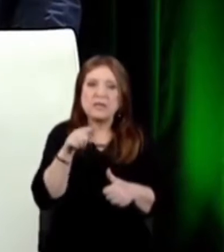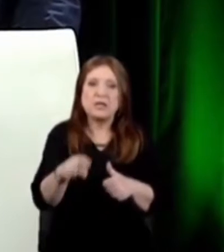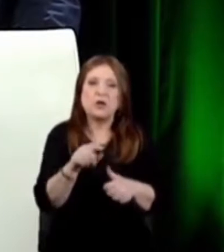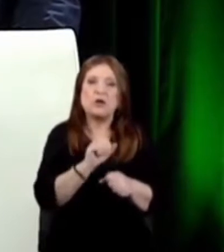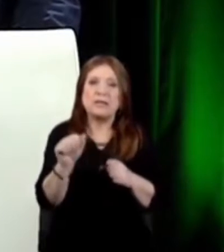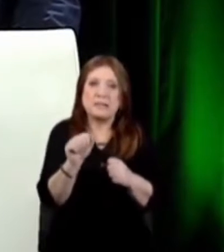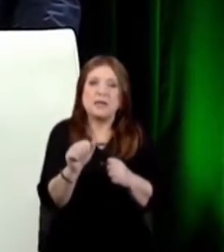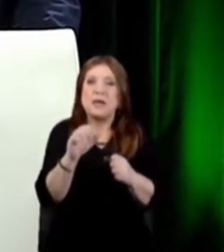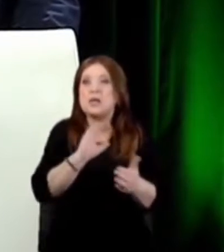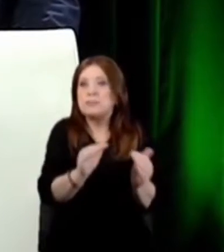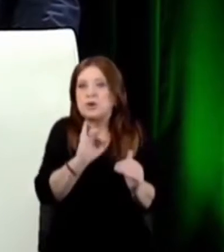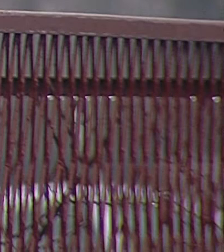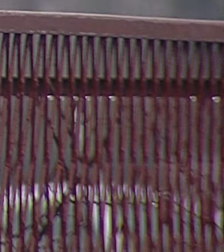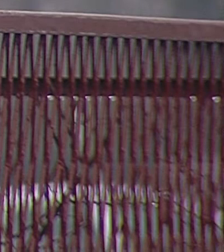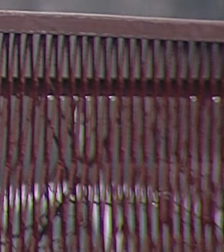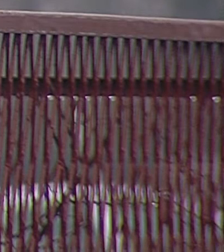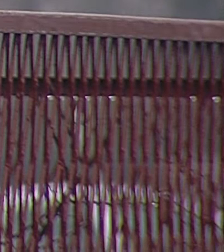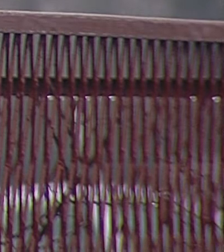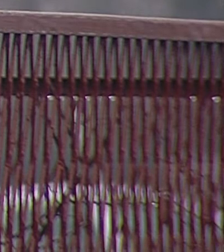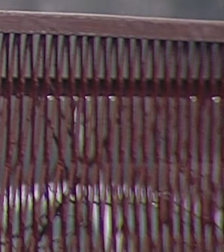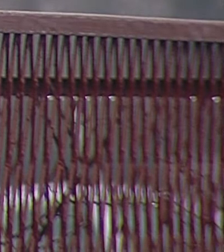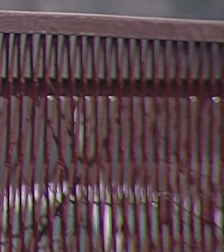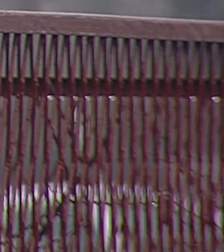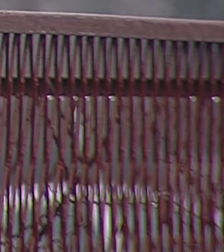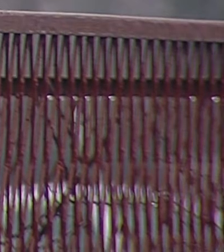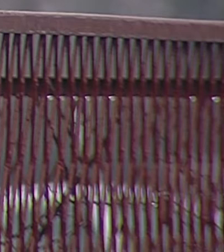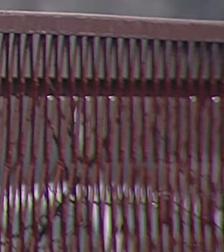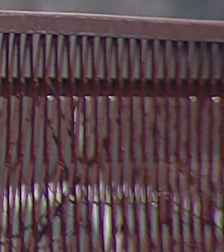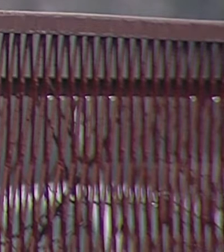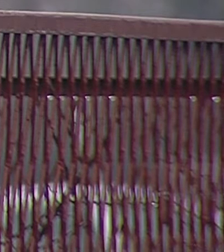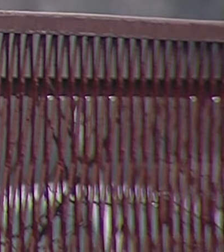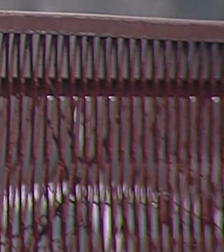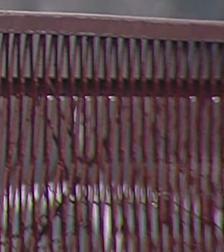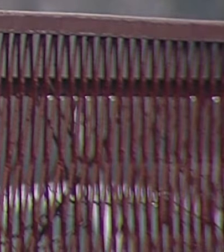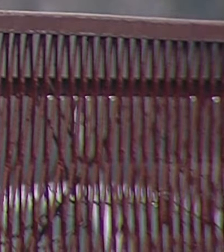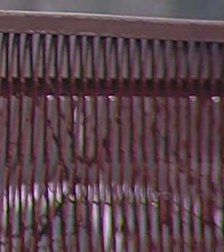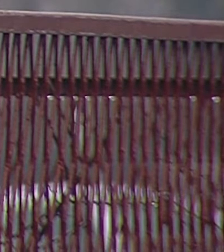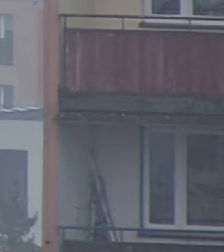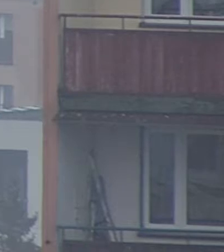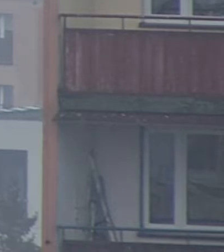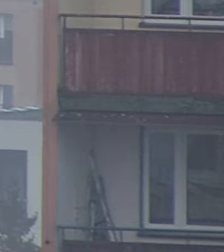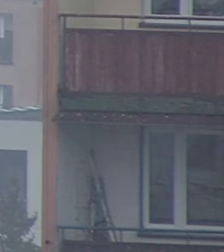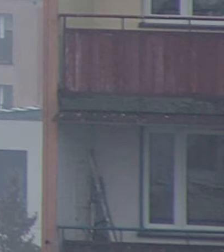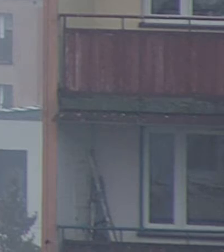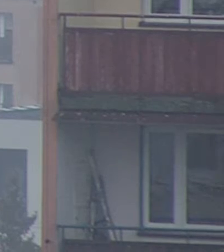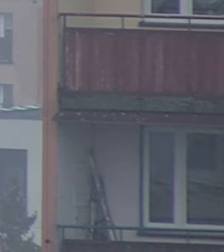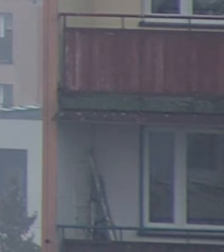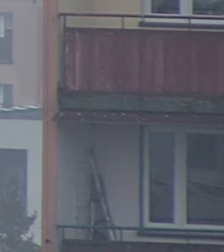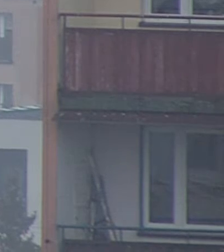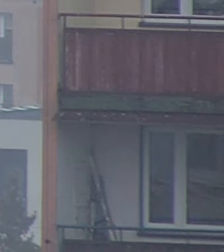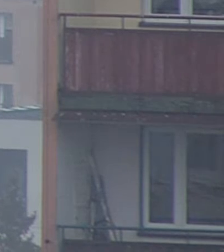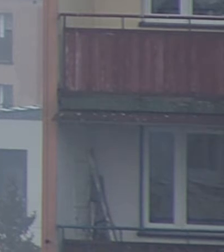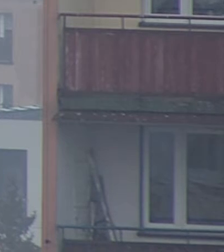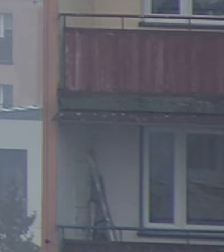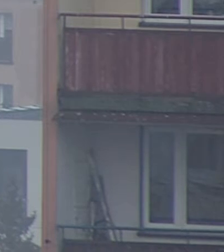to, żeby pokonać smog. To jest z najmniej dekady. Temat smogu nie jest czymś nowym. Problem trwa już od dawna. Bo